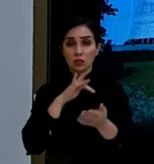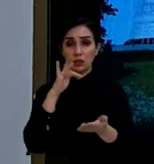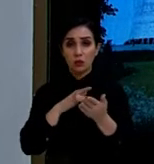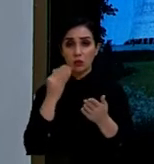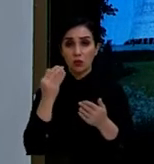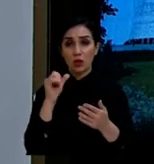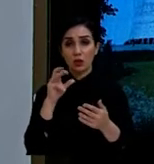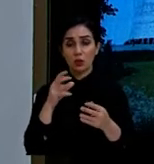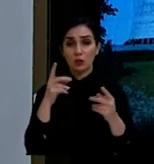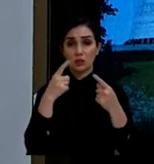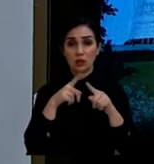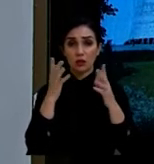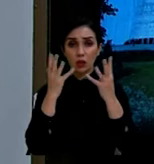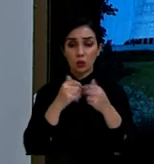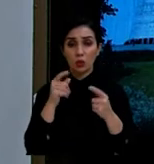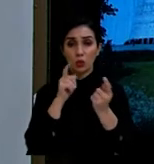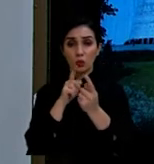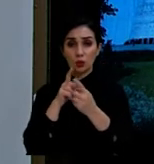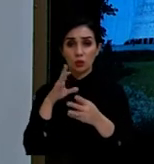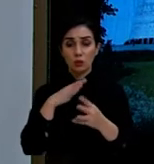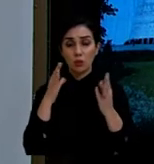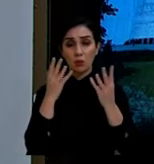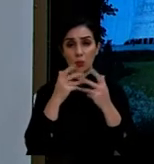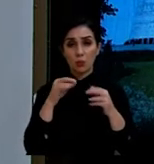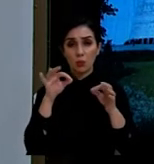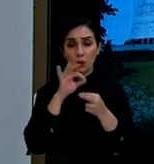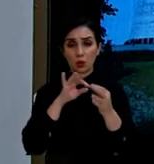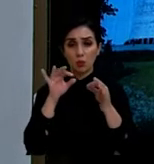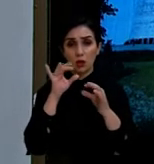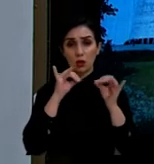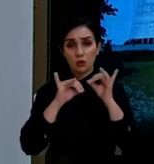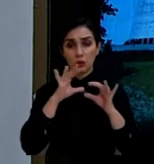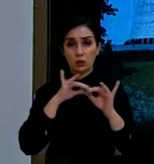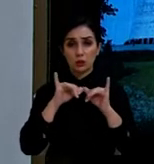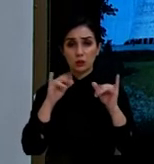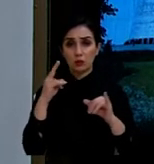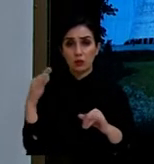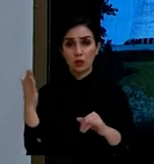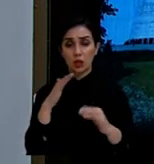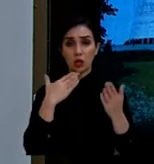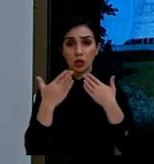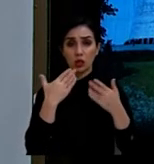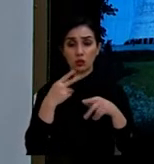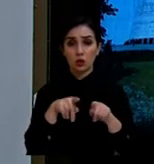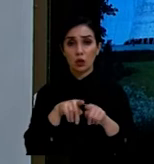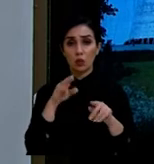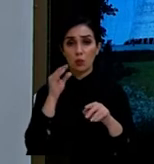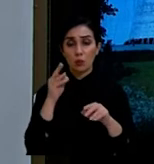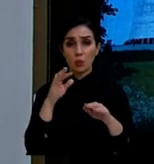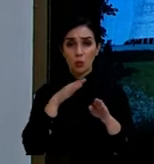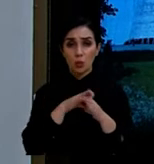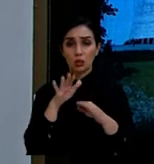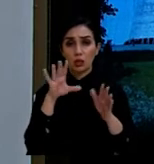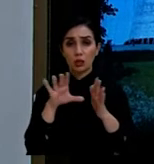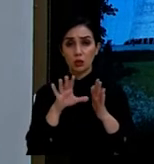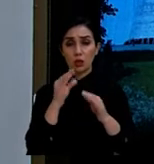по атомным технологиям. В ходе встречи были подробно обсуждены вопросы развития двухсторонних отношений в области